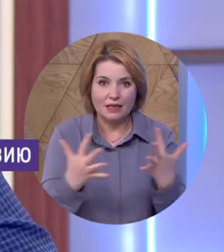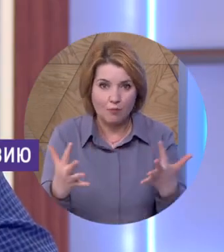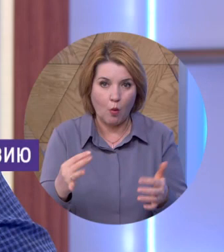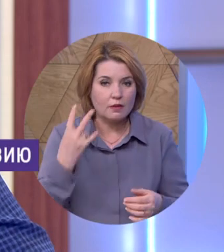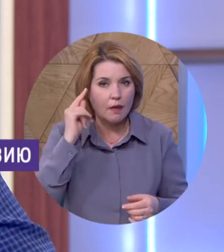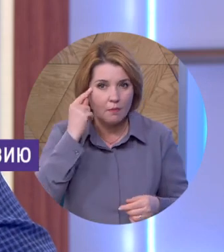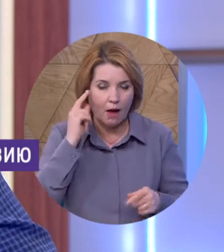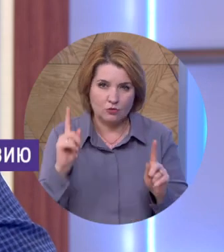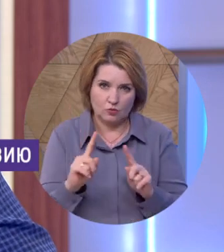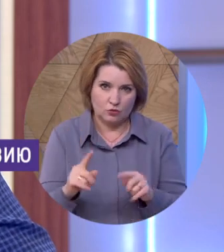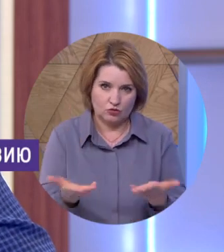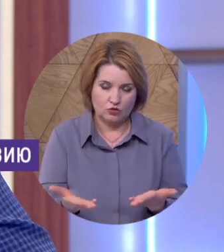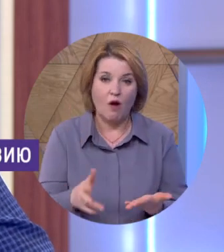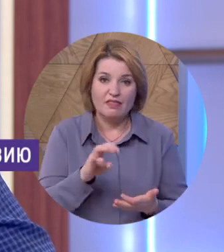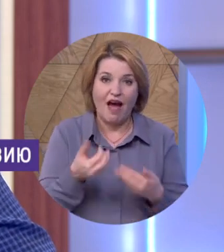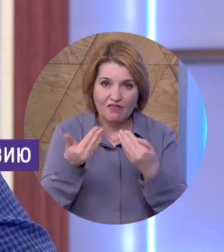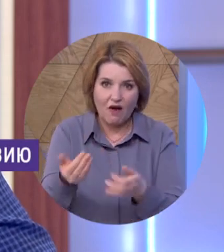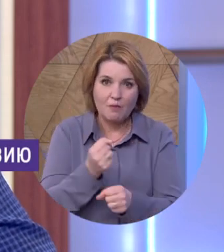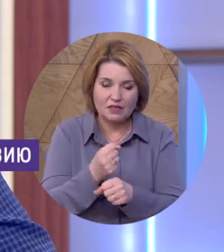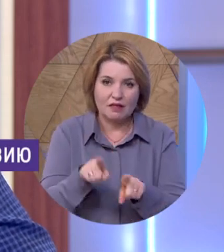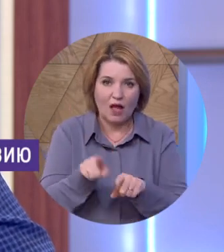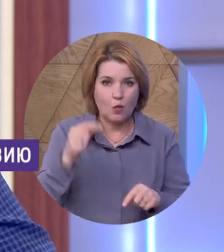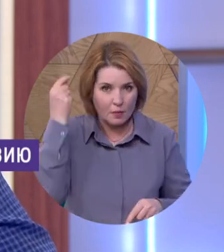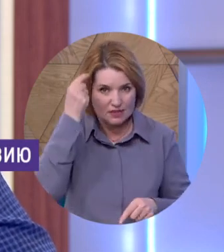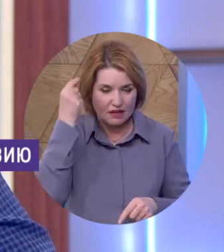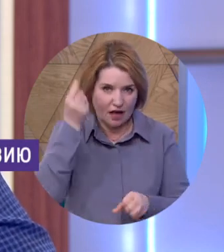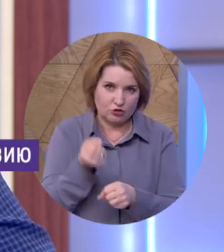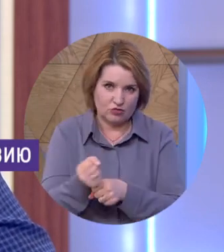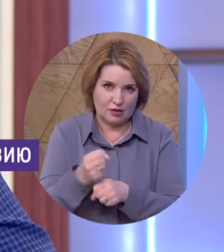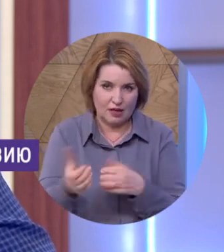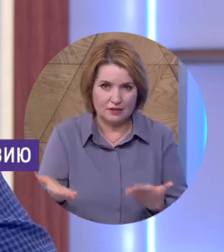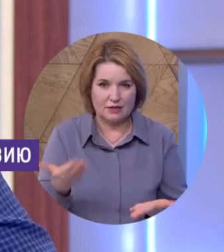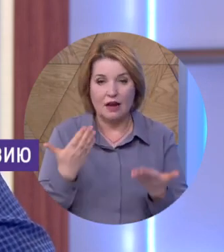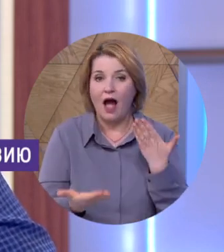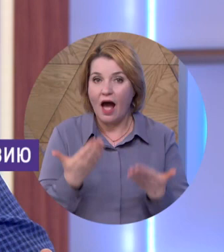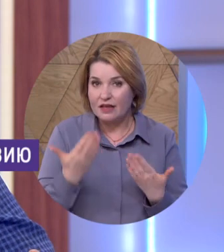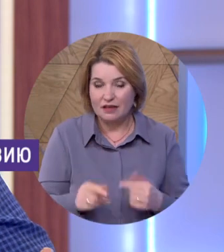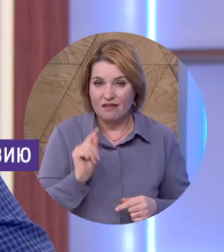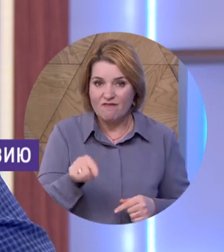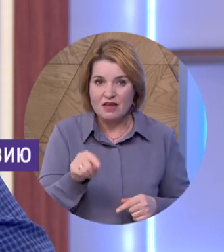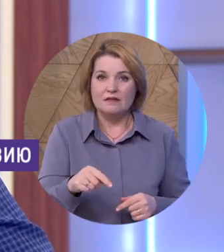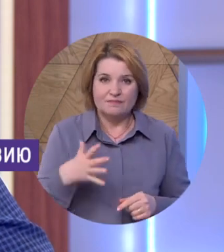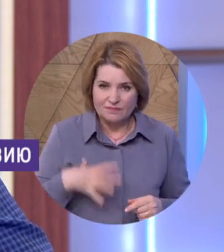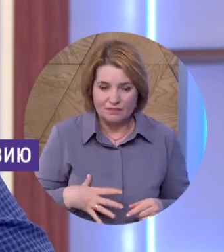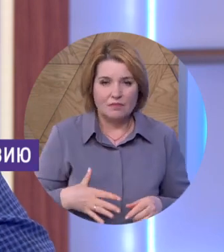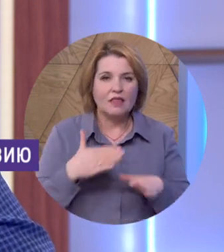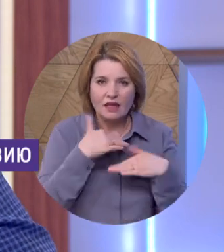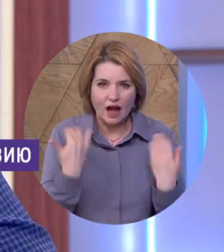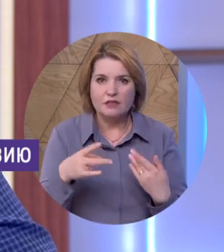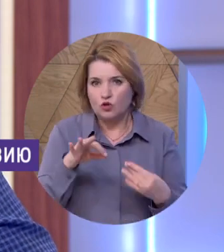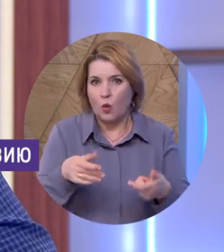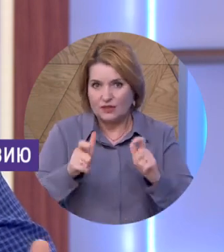задуматься над тем, что над нами осуществляют именно психологическое насилие. Uh-huh. Если каждый раз у нас это вызывает сопротивление, мы нехотя соглашаемся, идем на уступки,